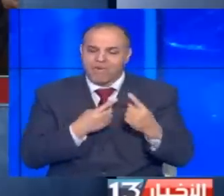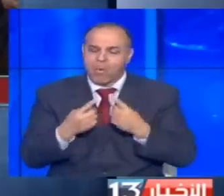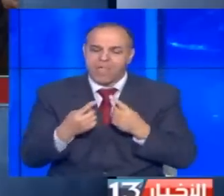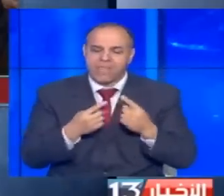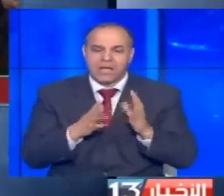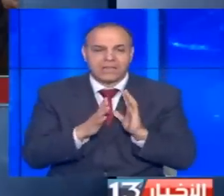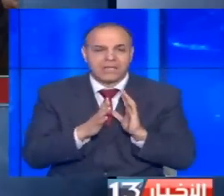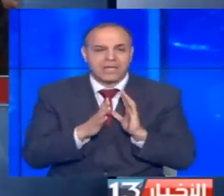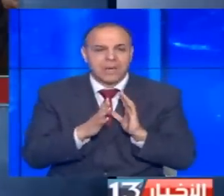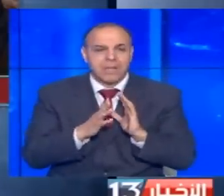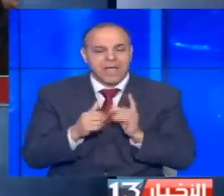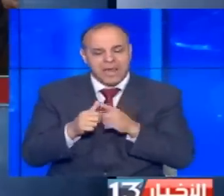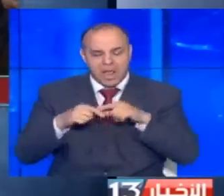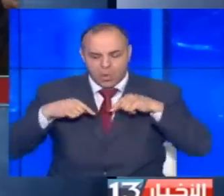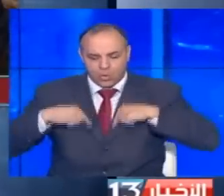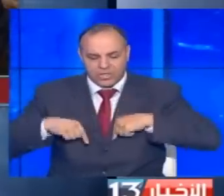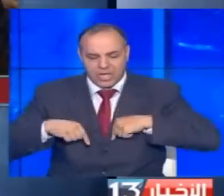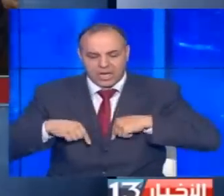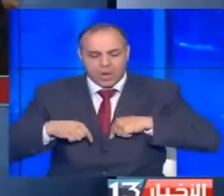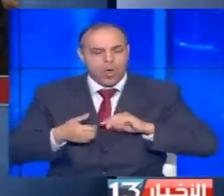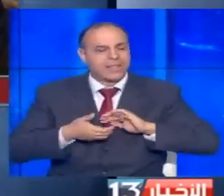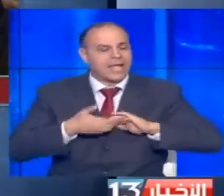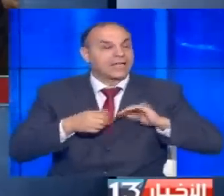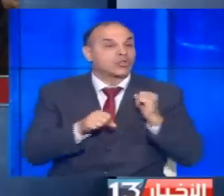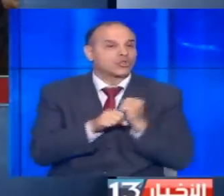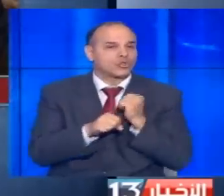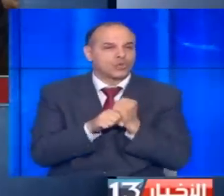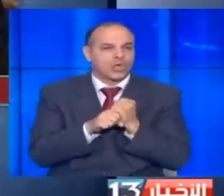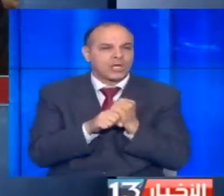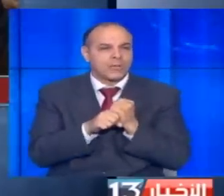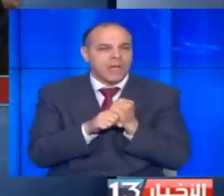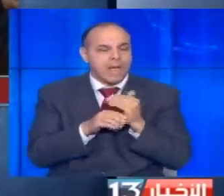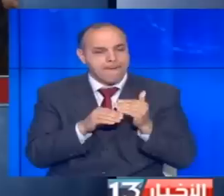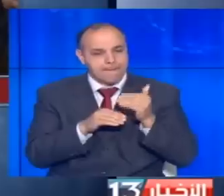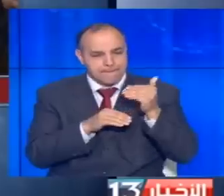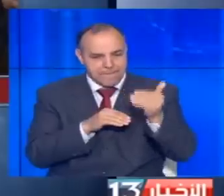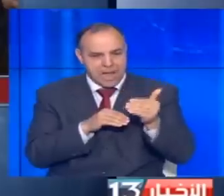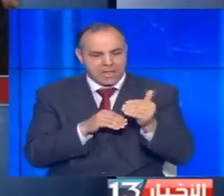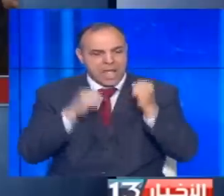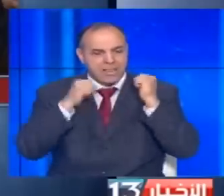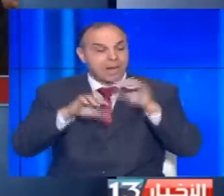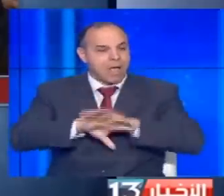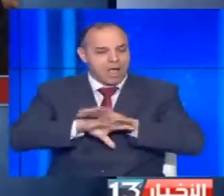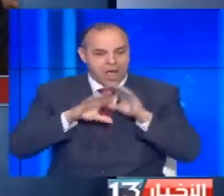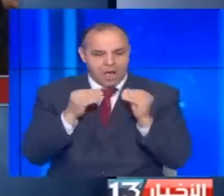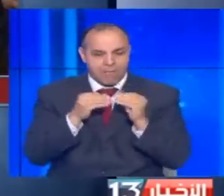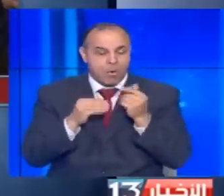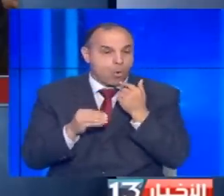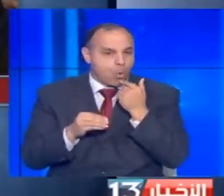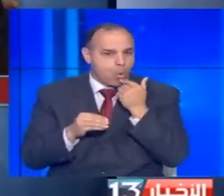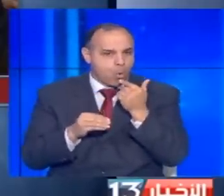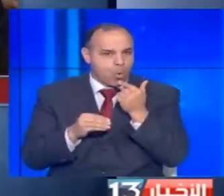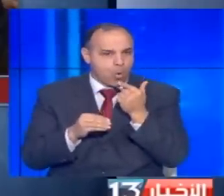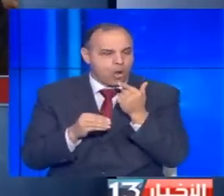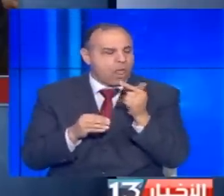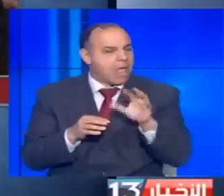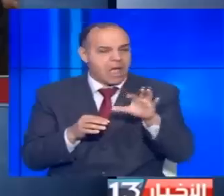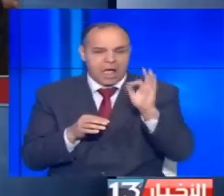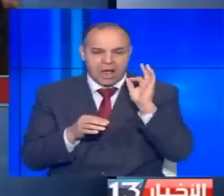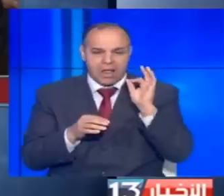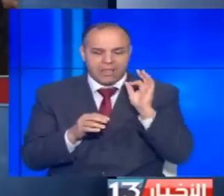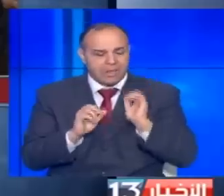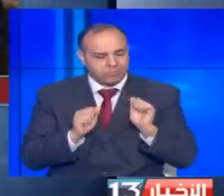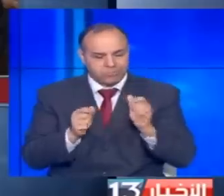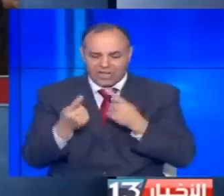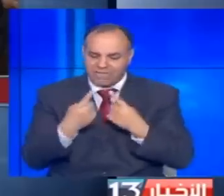بين الطرف الحكومي الاتحاد العام التونسي للشغل بعد تنفيذ الاضراب العام مضيفا انه لا خيار غير الجلوس